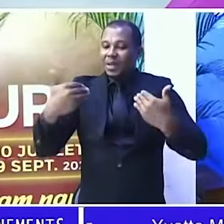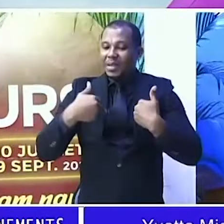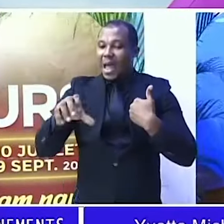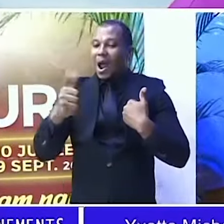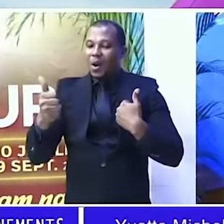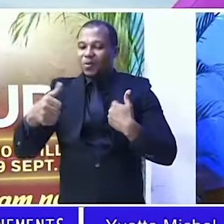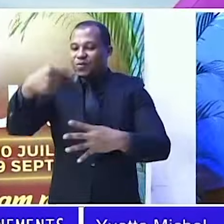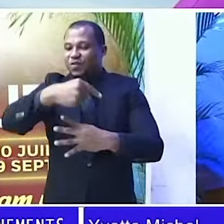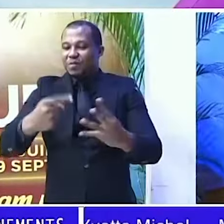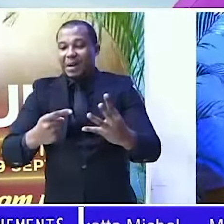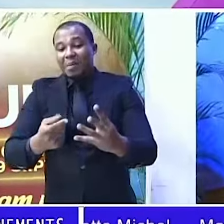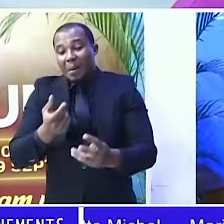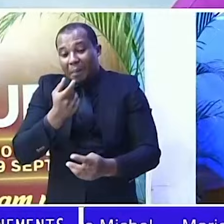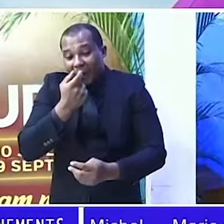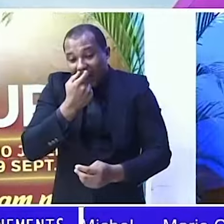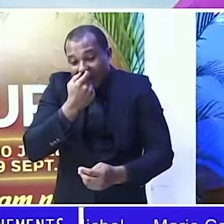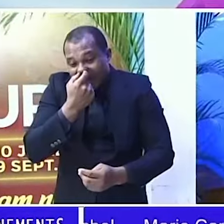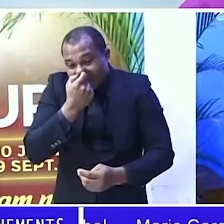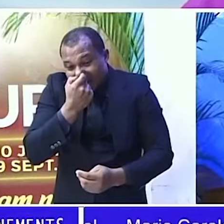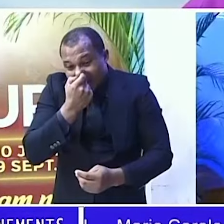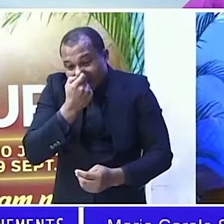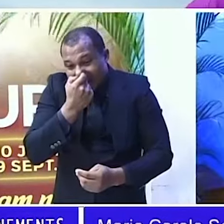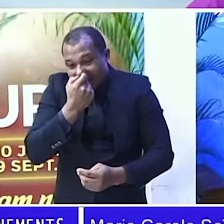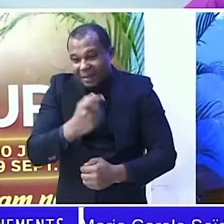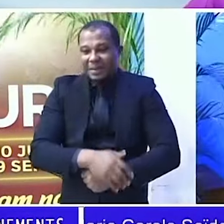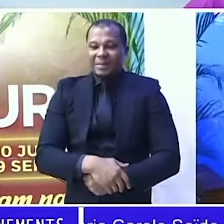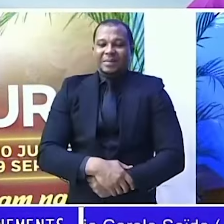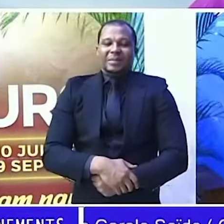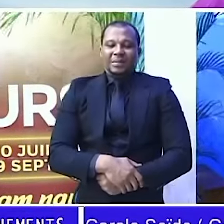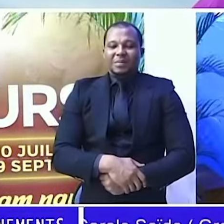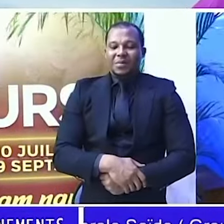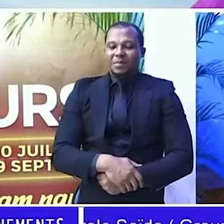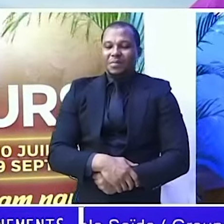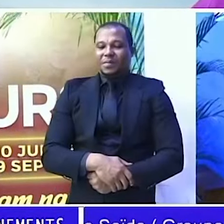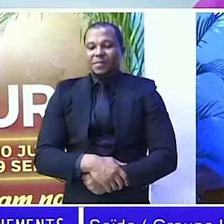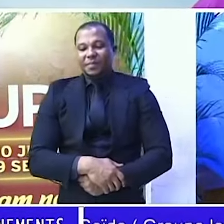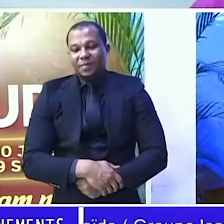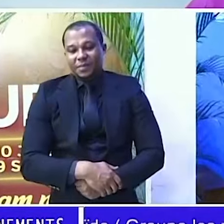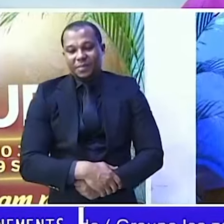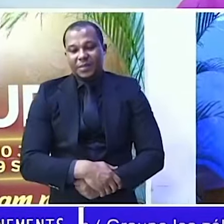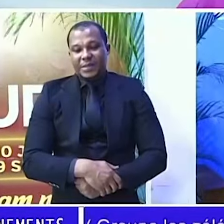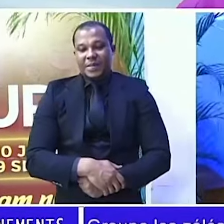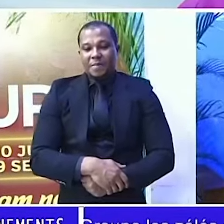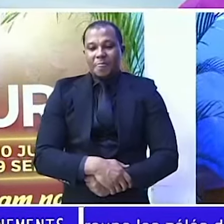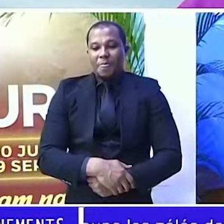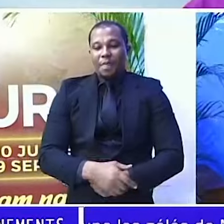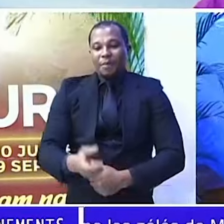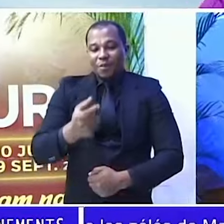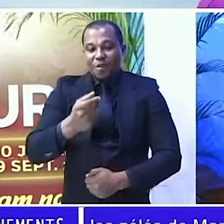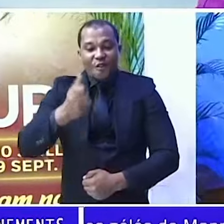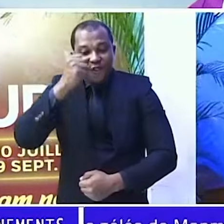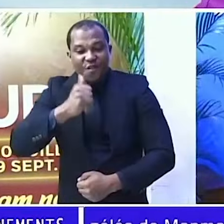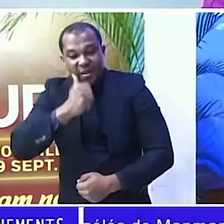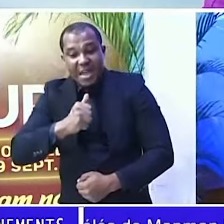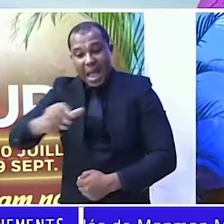bas, mon nom personne, et puis il vient paraître là, quand on t'y zanno. Il y a des gens qui mettent, ils